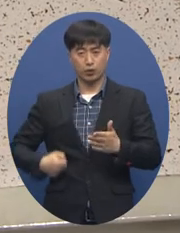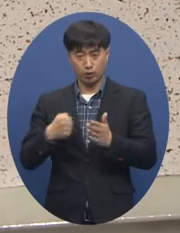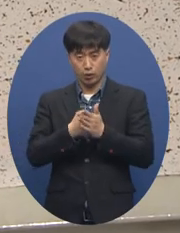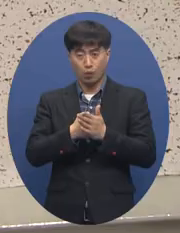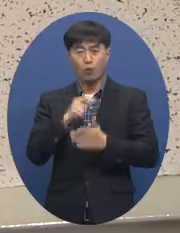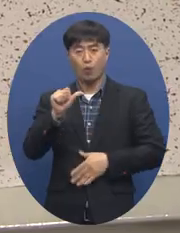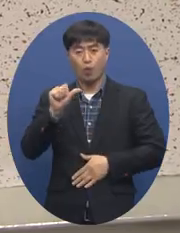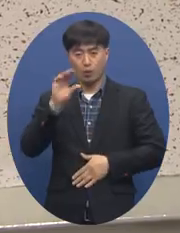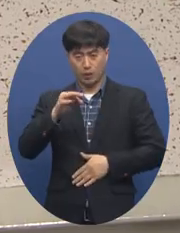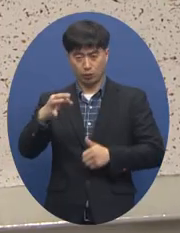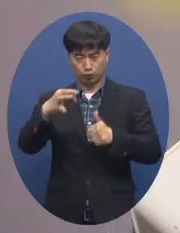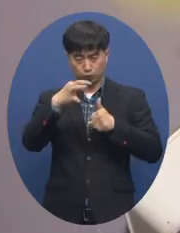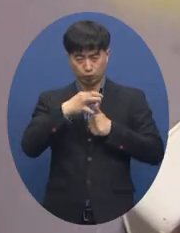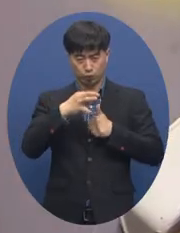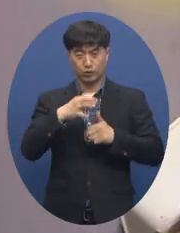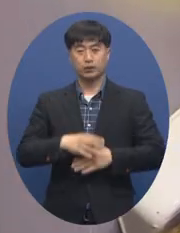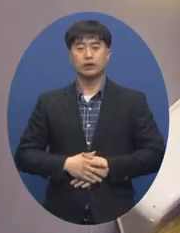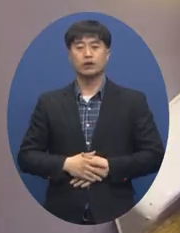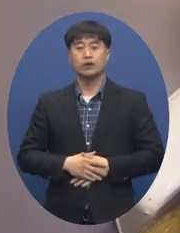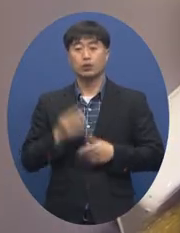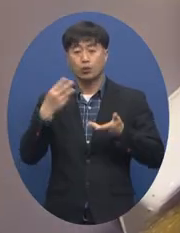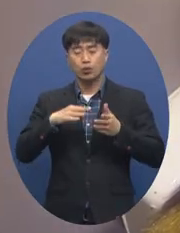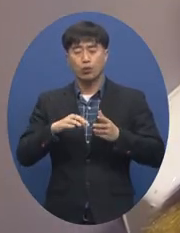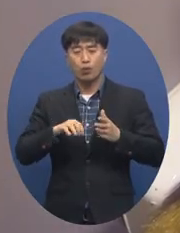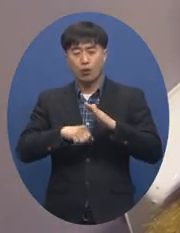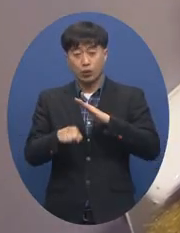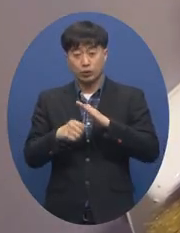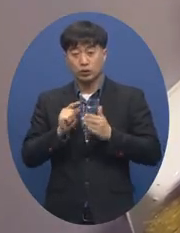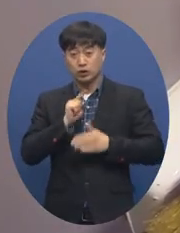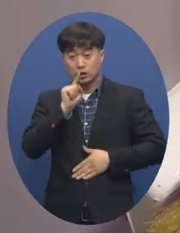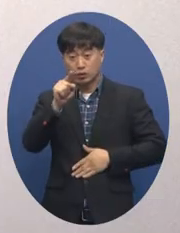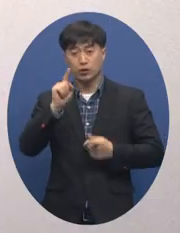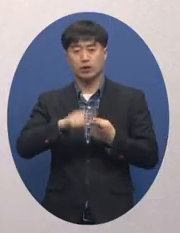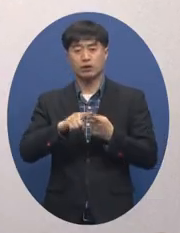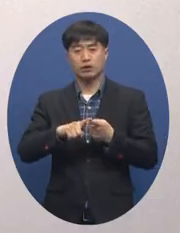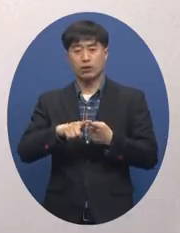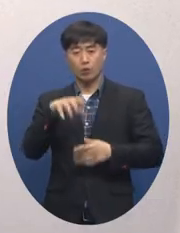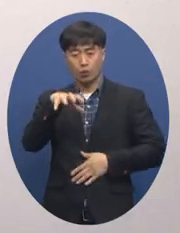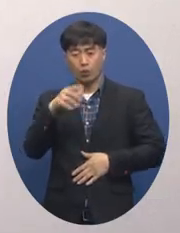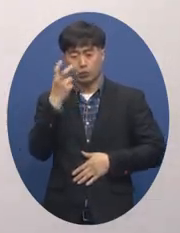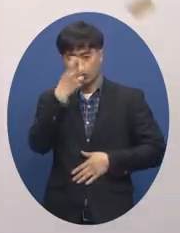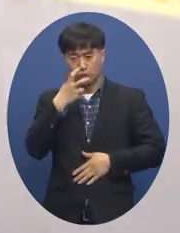확정되면 5만 원의 포상이 돌아갑니다. 도는 무분별한 신고 문제에 대해선